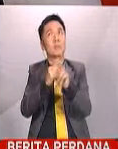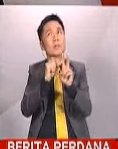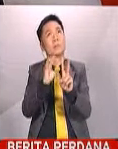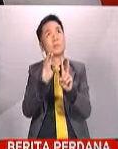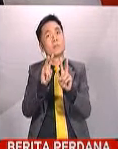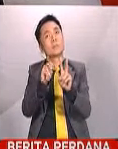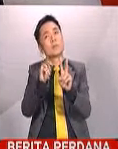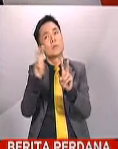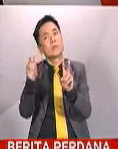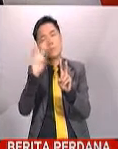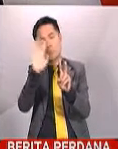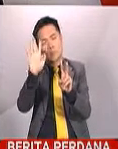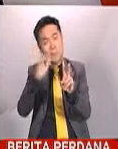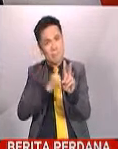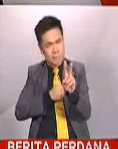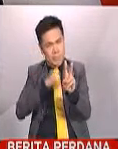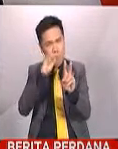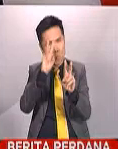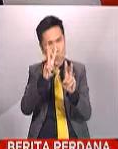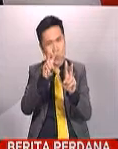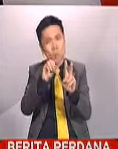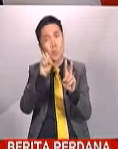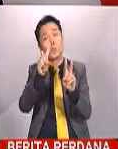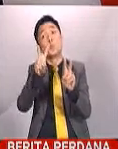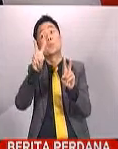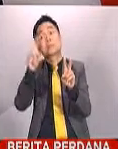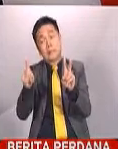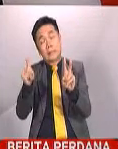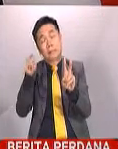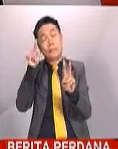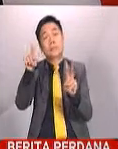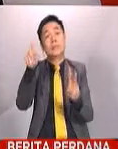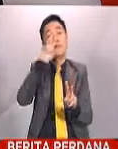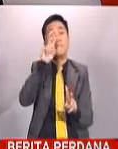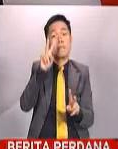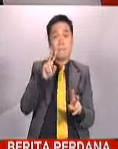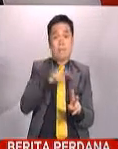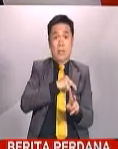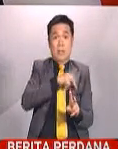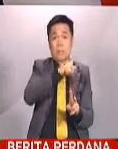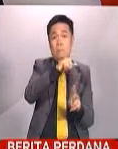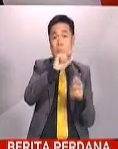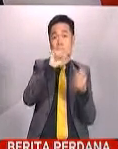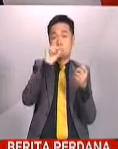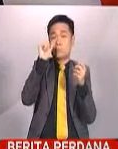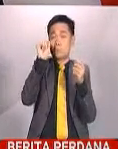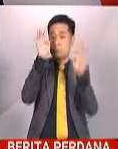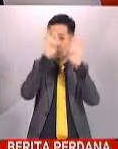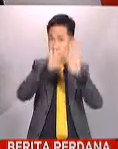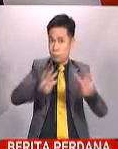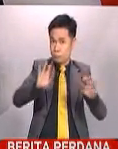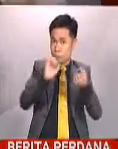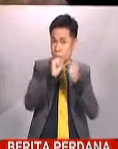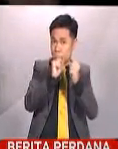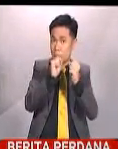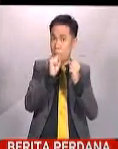mungkin pada tahun 2021 SEA Games Vietnam mungkin tak ada rugby kerana Vietnam tak